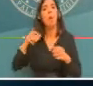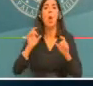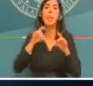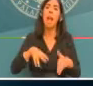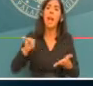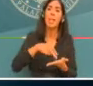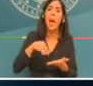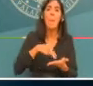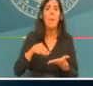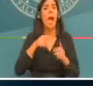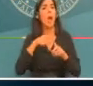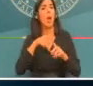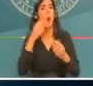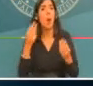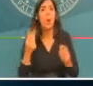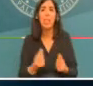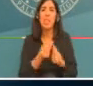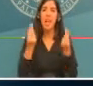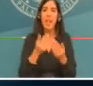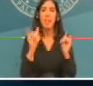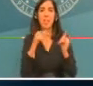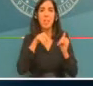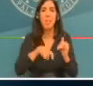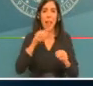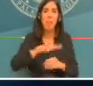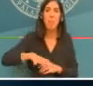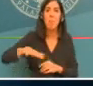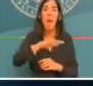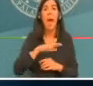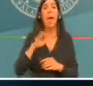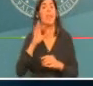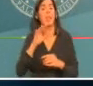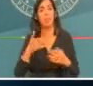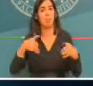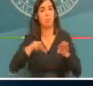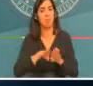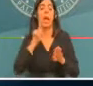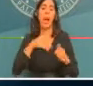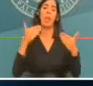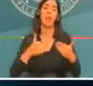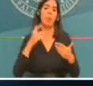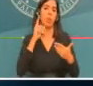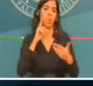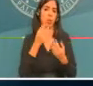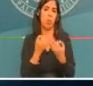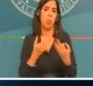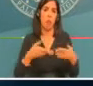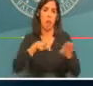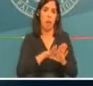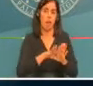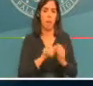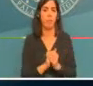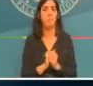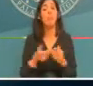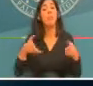anche teatri cinema sale da concerto è una decisione questa che è